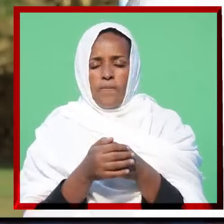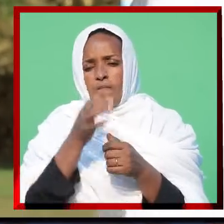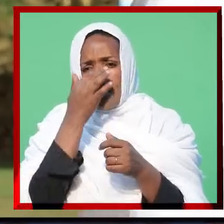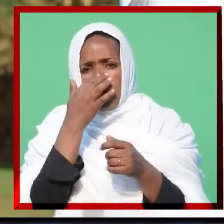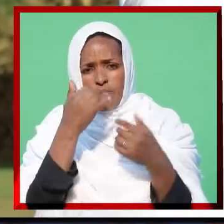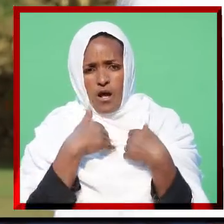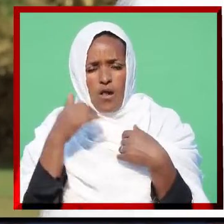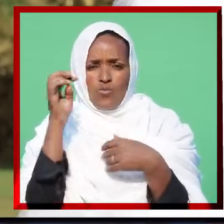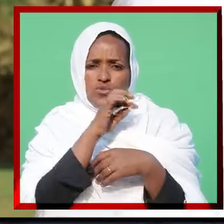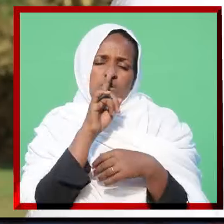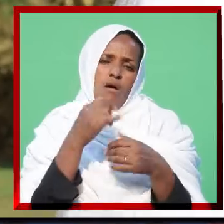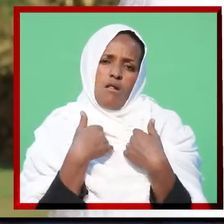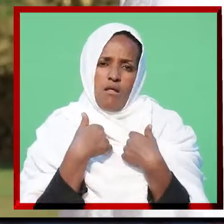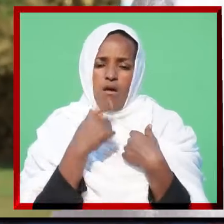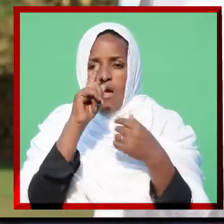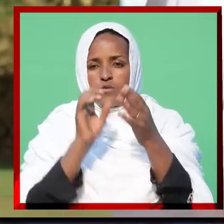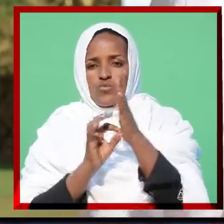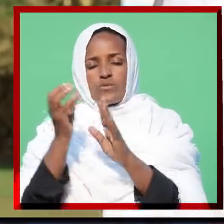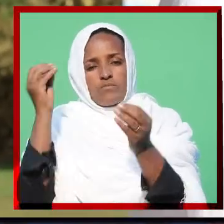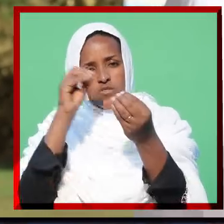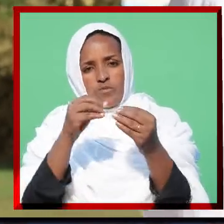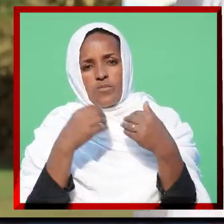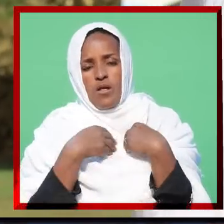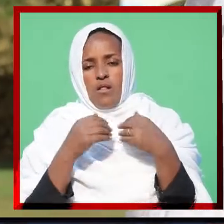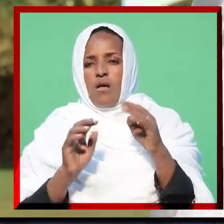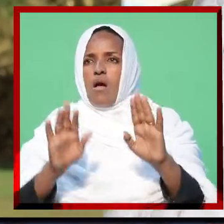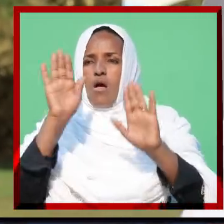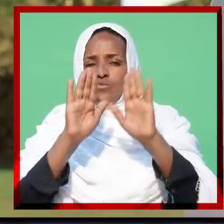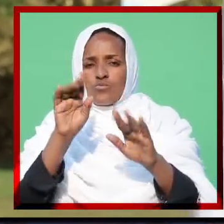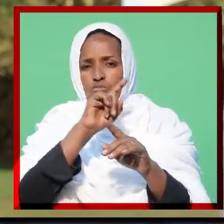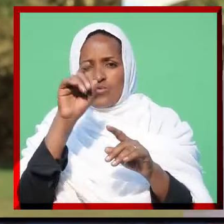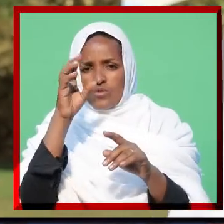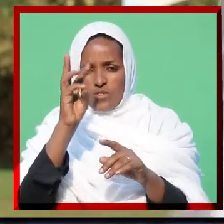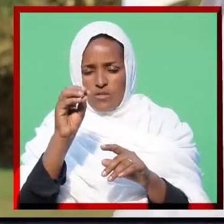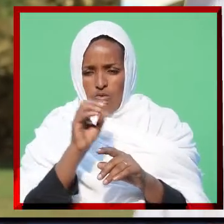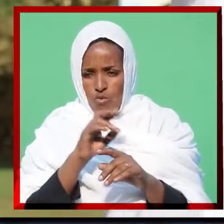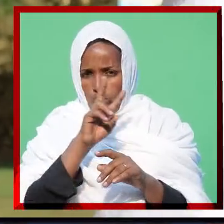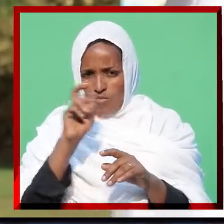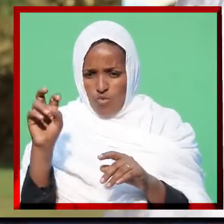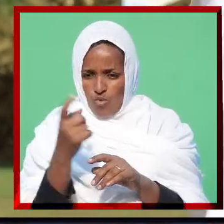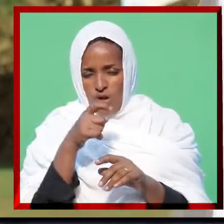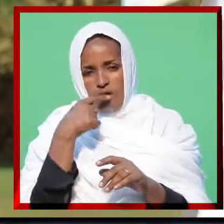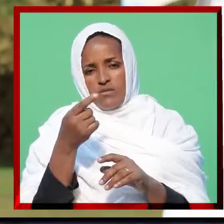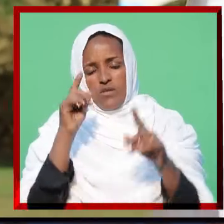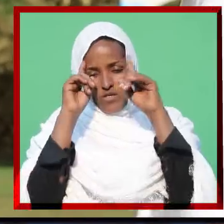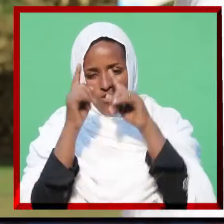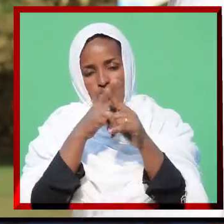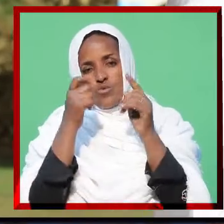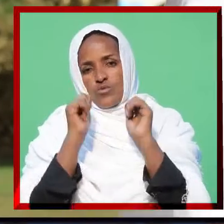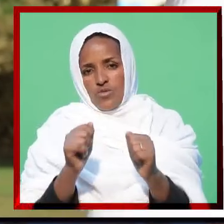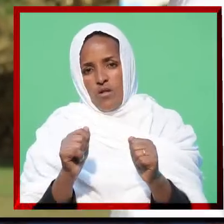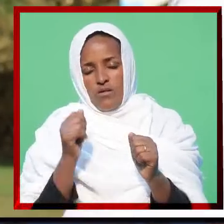ልማድ ካለን ዋሻለን፣ ዝም ብለን እንዲሁ ዝም ብለን አንድ ቁጥር እንጨምራለን እኮ። አውቶቡሱ 160 ነው፣ አረ 200 ይሆናል እንዴ ተሳስተው ሊሆን ይችላል።